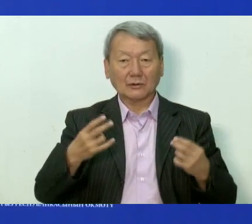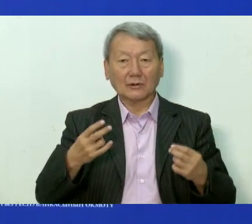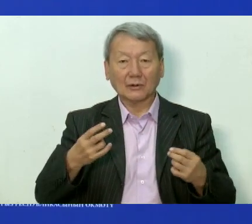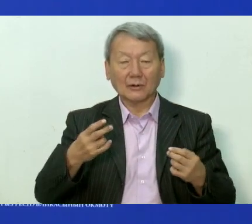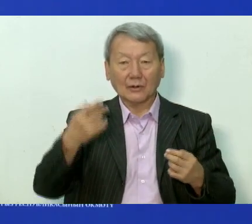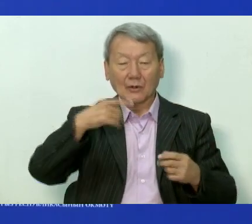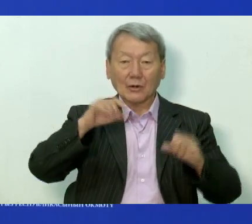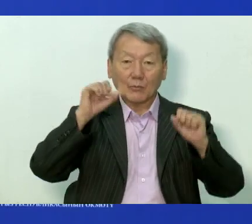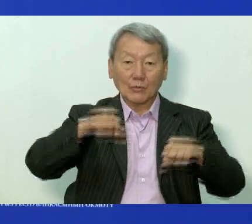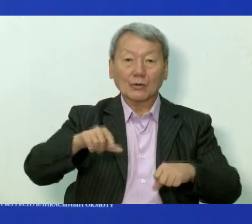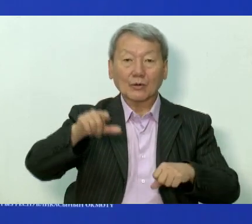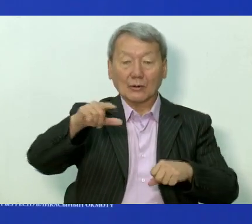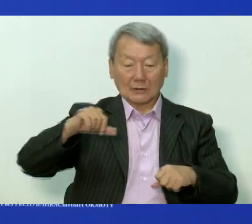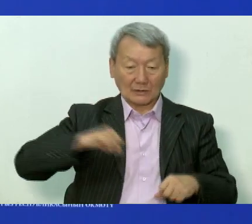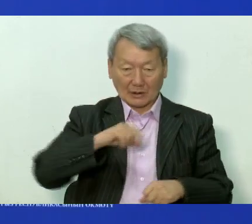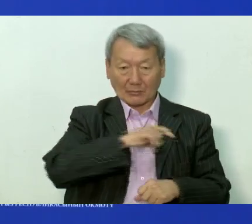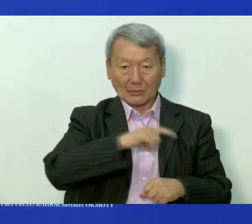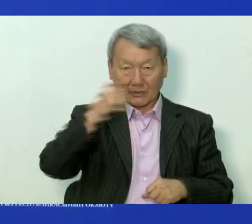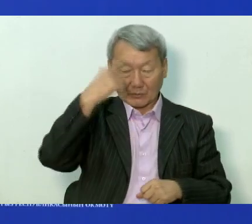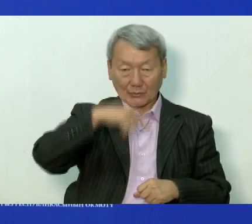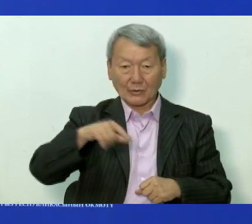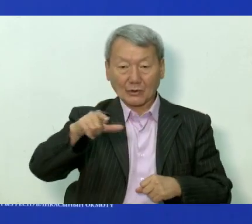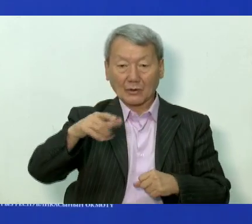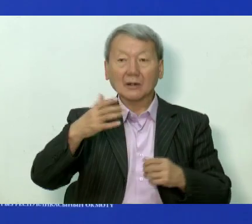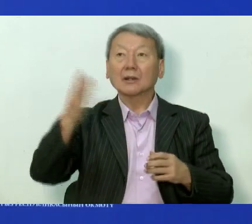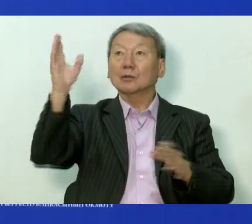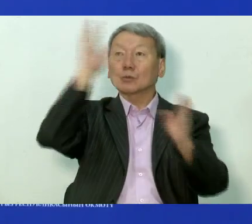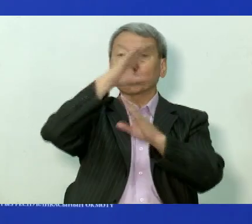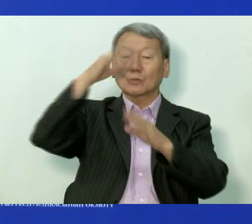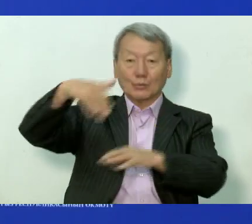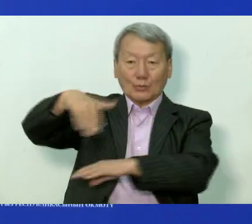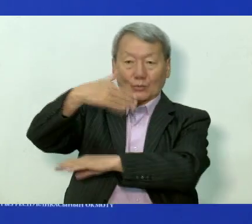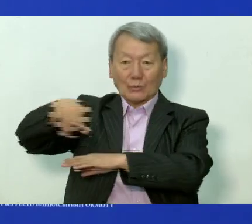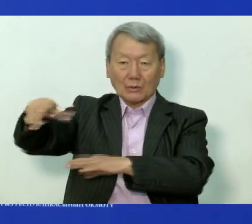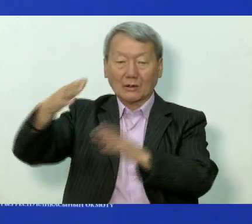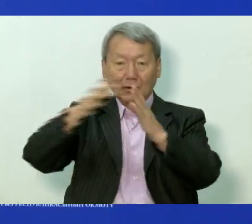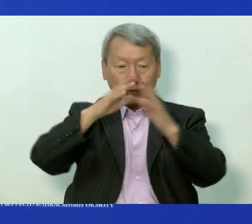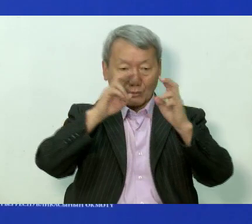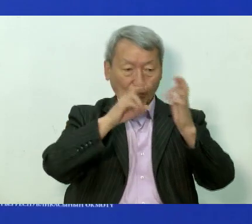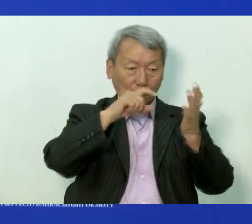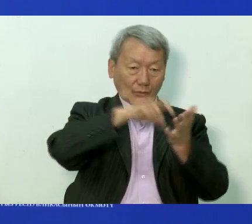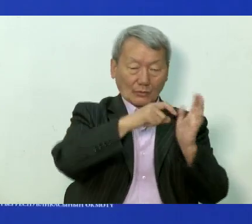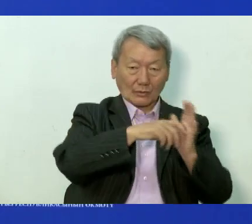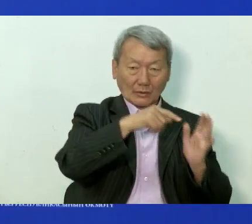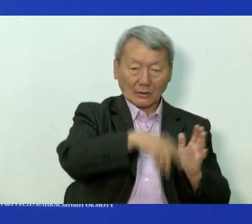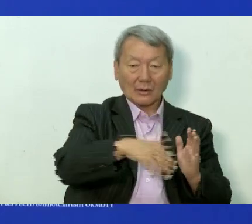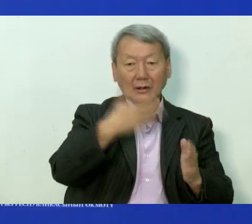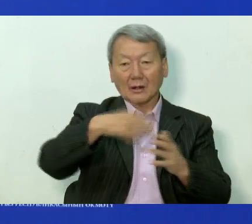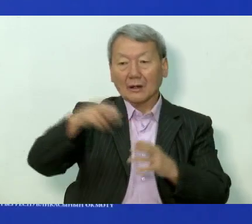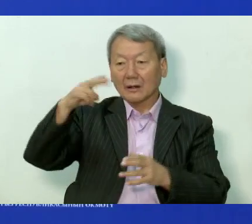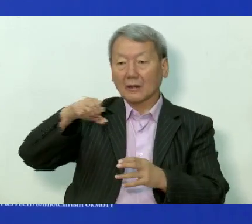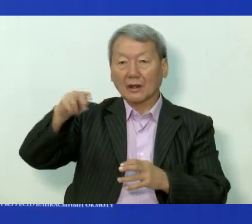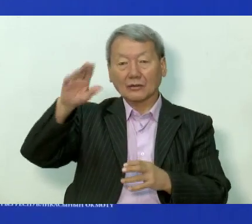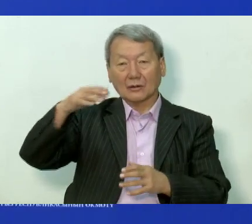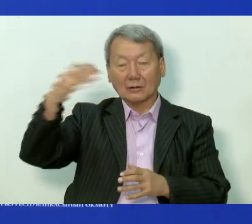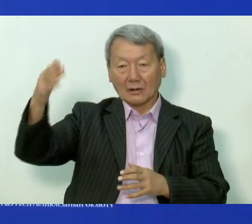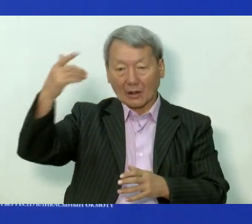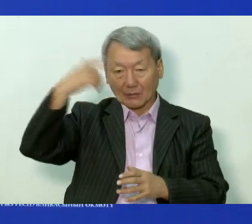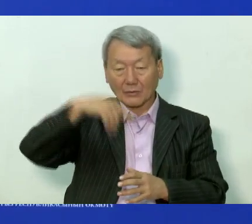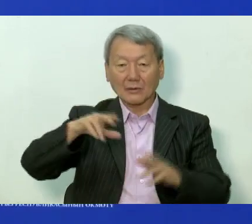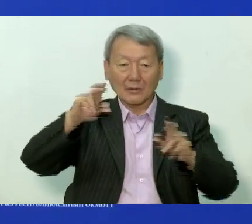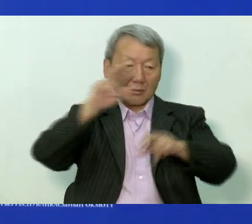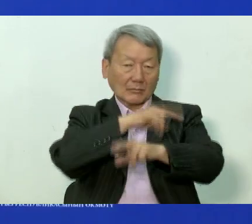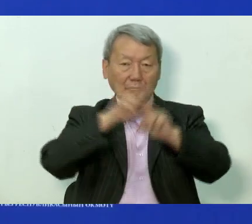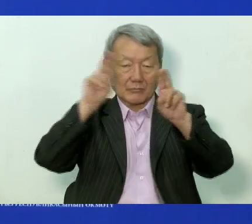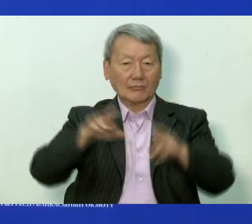И это можно делать самостоятельно, находясь на свежем воздухе, или в домашних условиях, или на даче, соблюдая